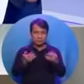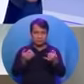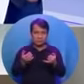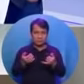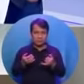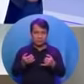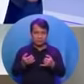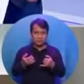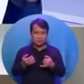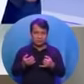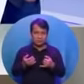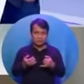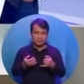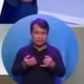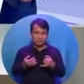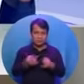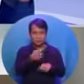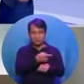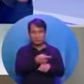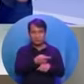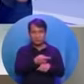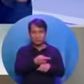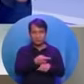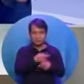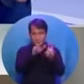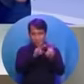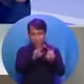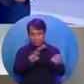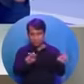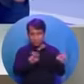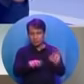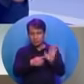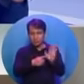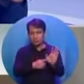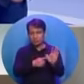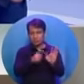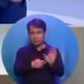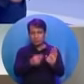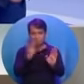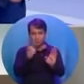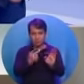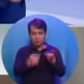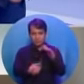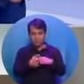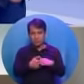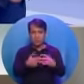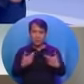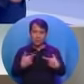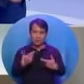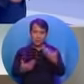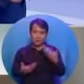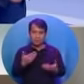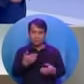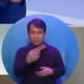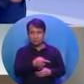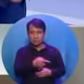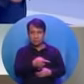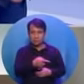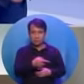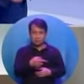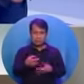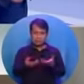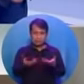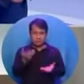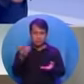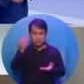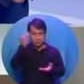yung apatingnan yung ano niya, apasuri po baga, kung ano man, edi malaman, baka naman po ay hindi rin may ano sa utak,